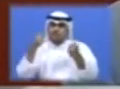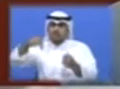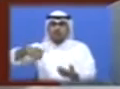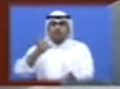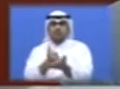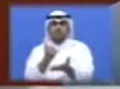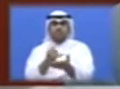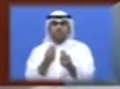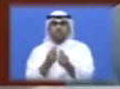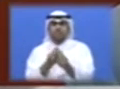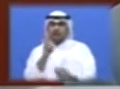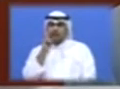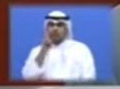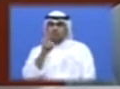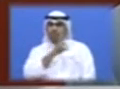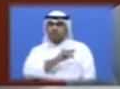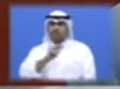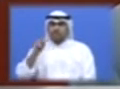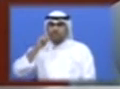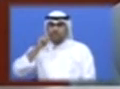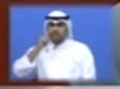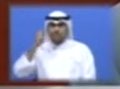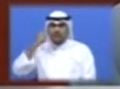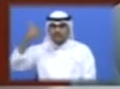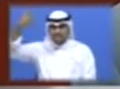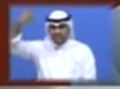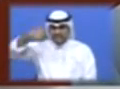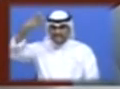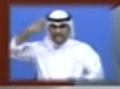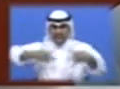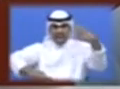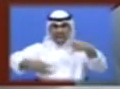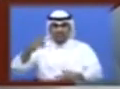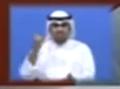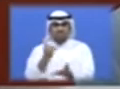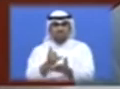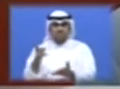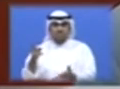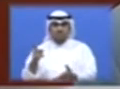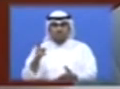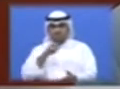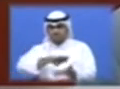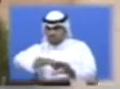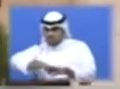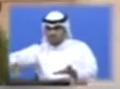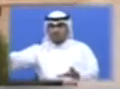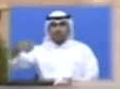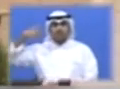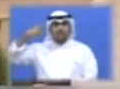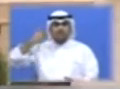الإشعاع والكيمياء العلاج الإشعاعي والكيميائي والذي للأسف لم يكن له الجدوى بالنسبة